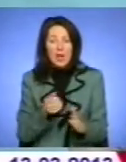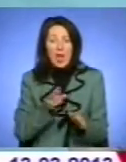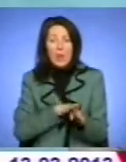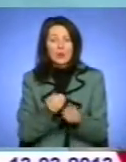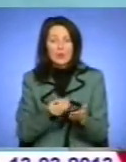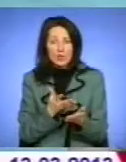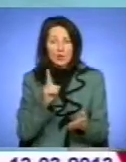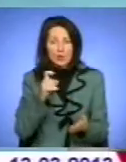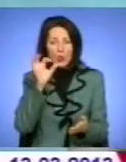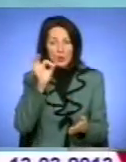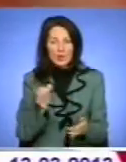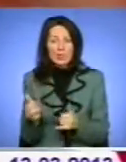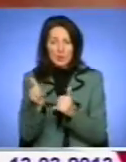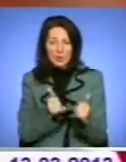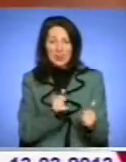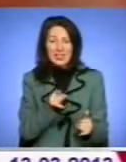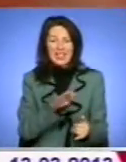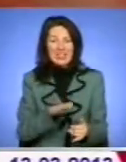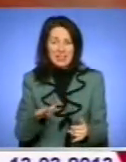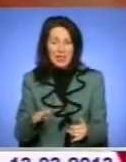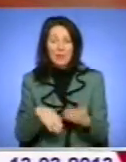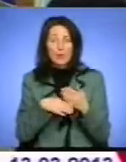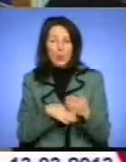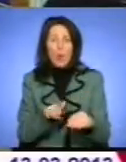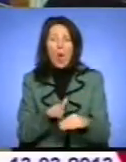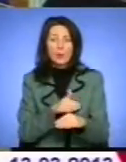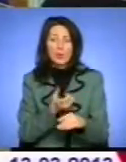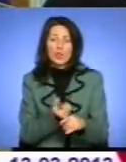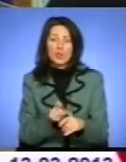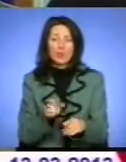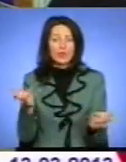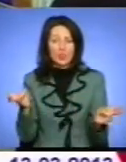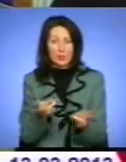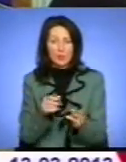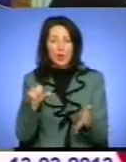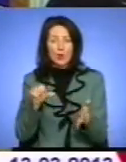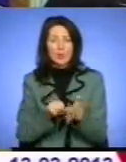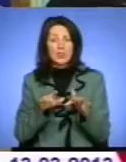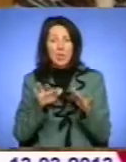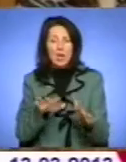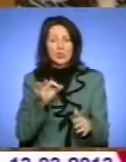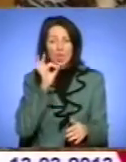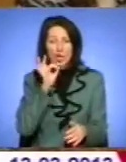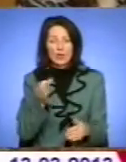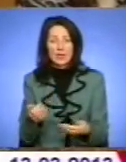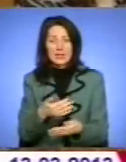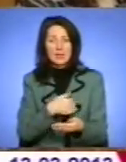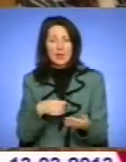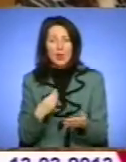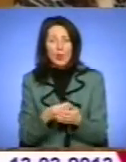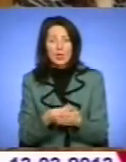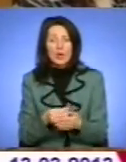ми забезпечили тих дітей. Тож допомога благодійників дуже потрібна. Учасники акції наголошують, збір коштів триватиме